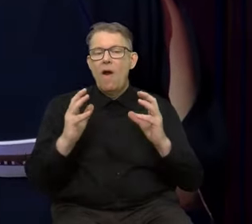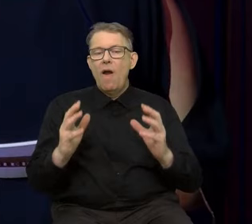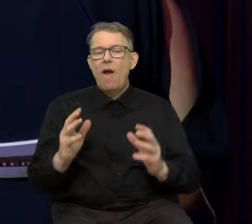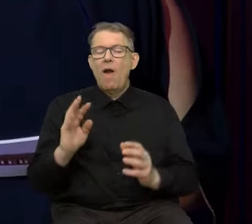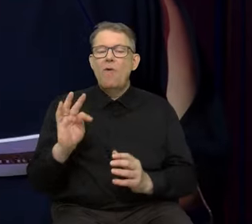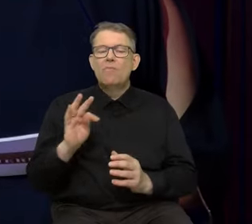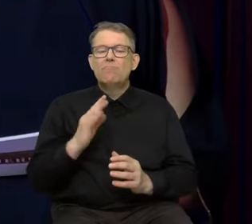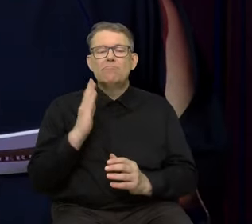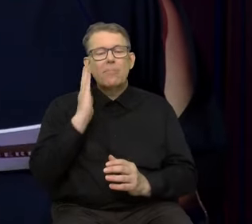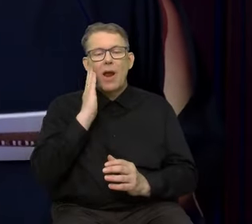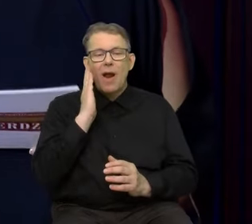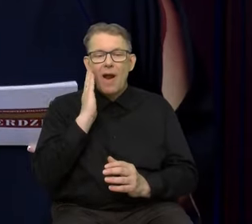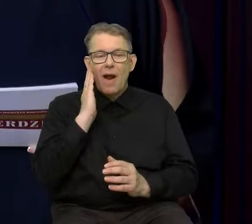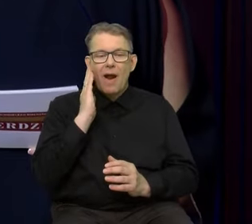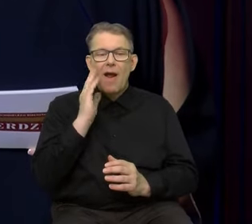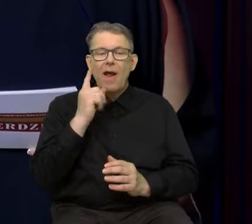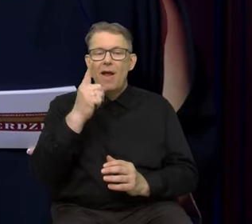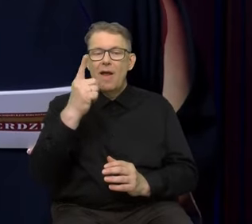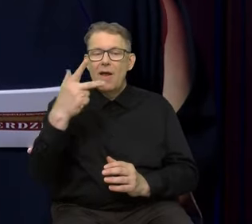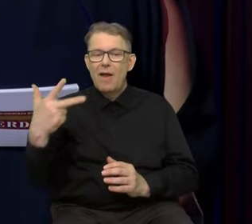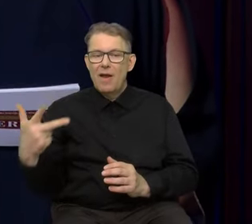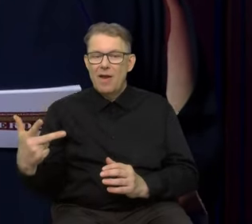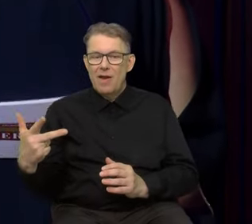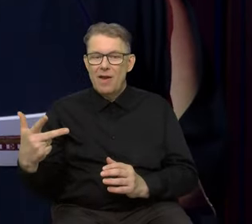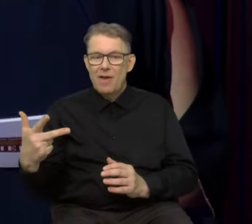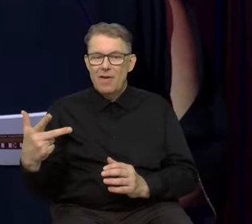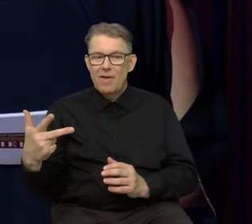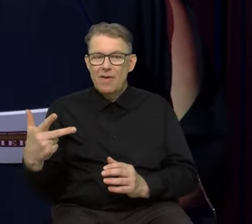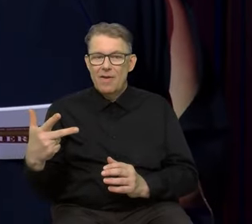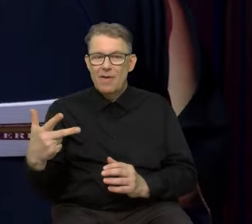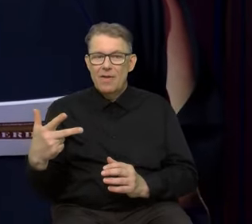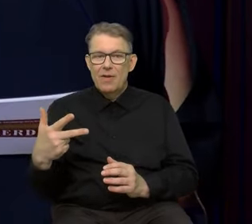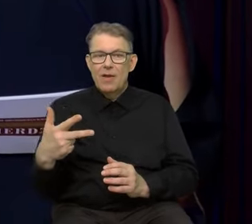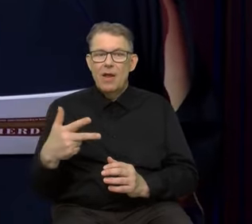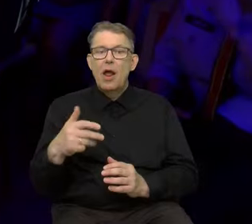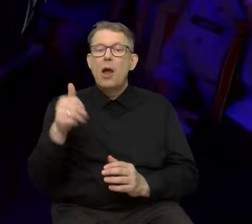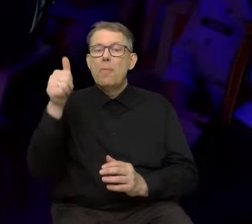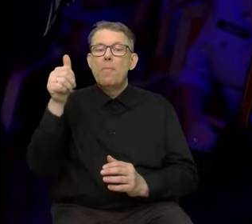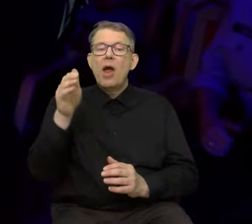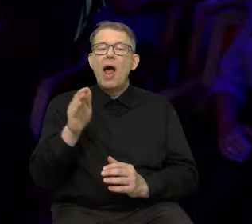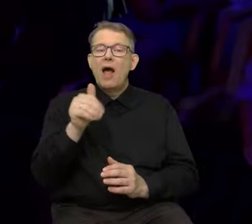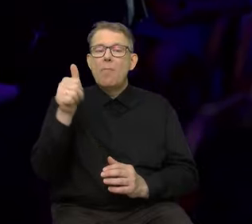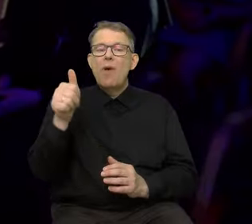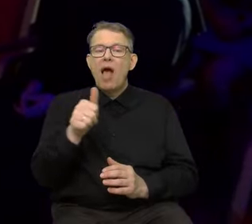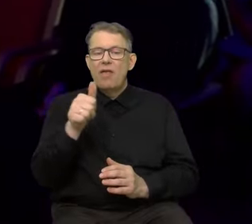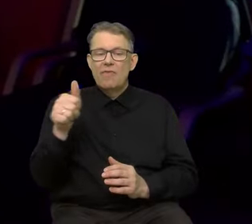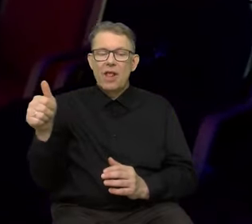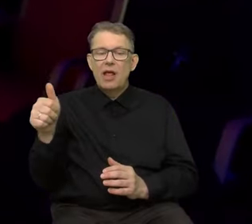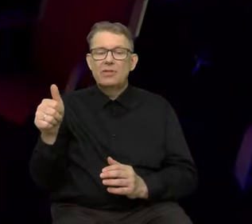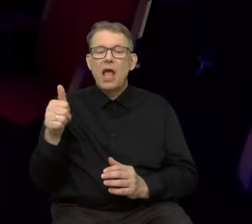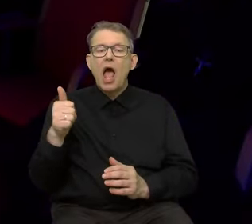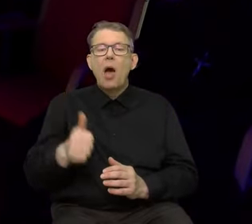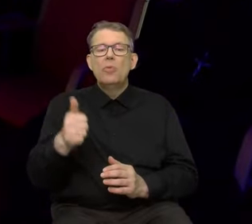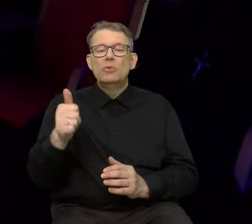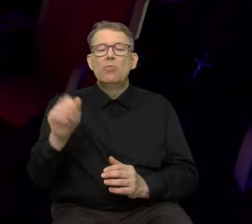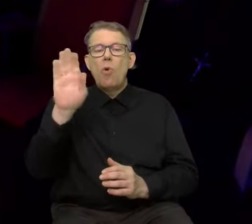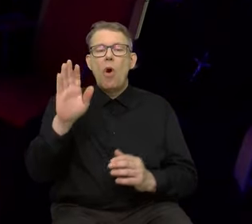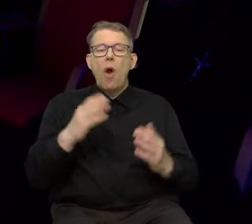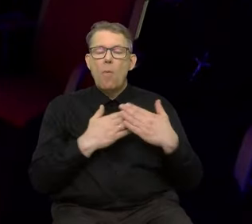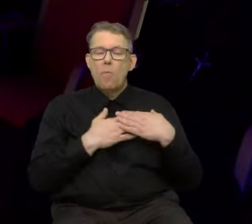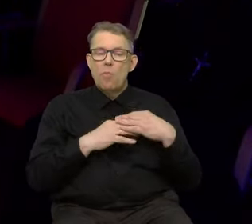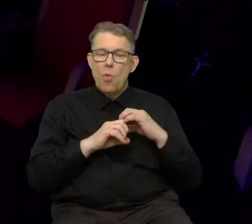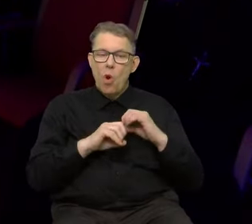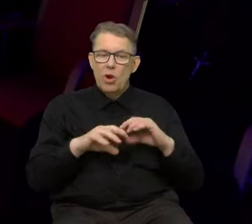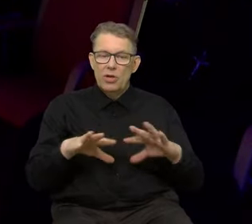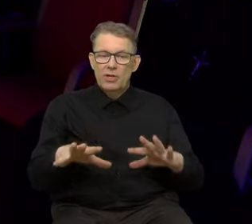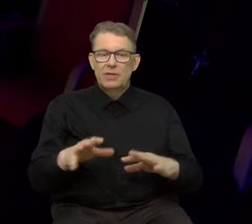swoich mieszkańców o 1/3. Na beatyfikację apostoła Bożego Miłosierdzia,